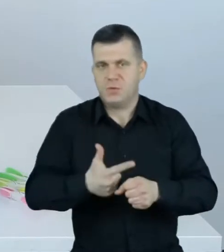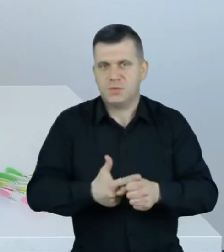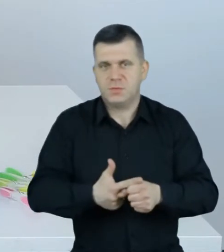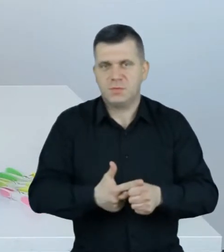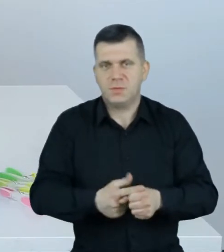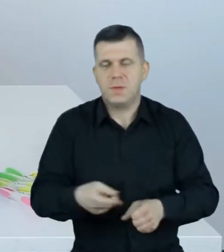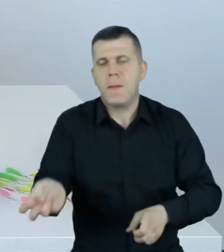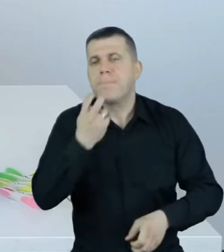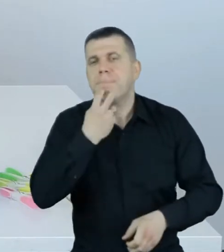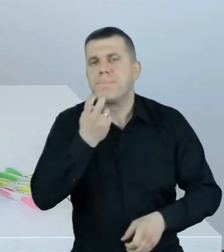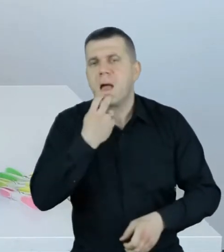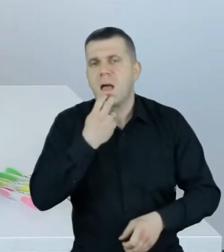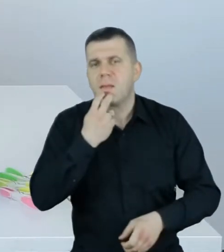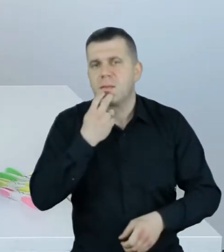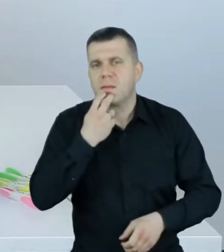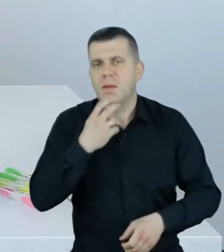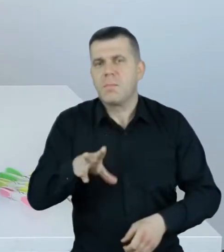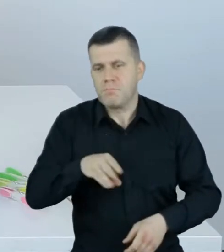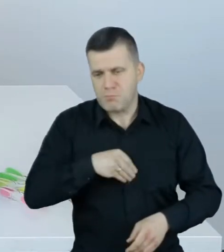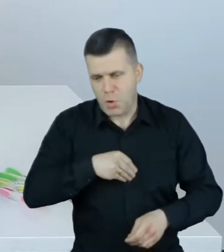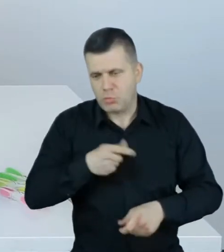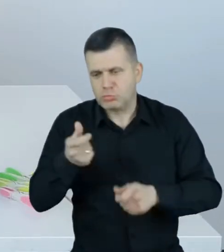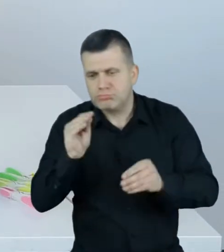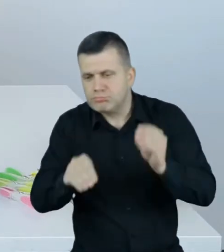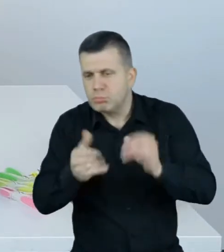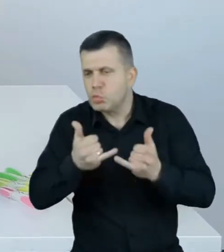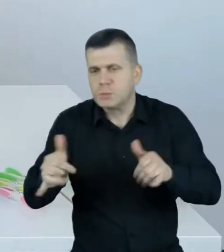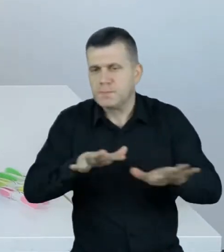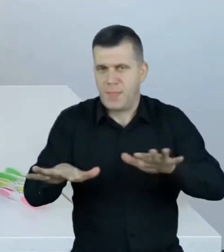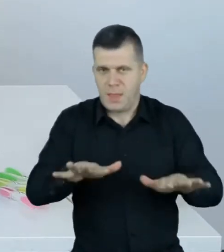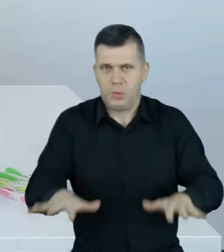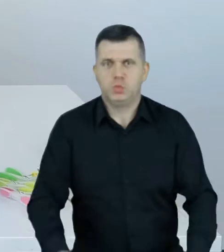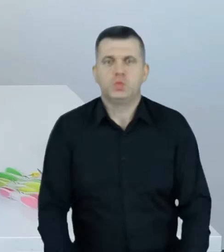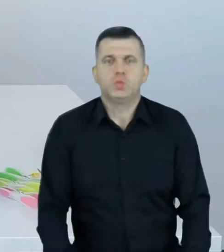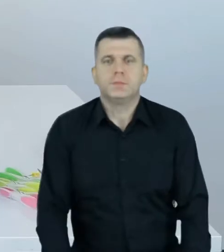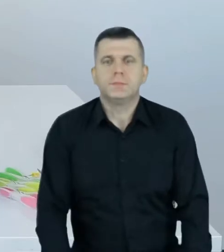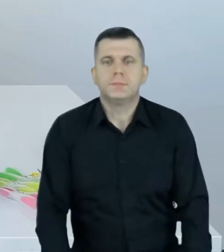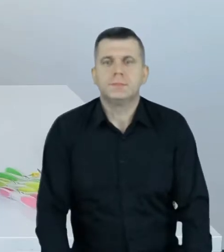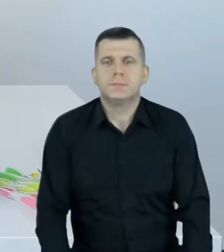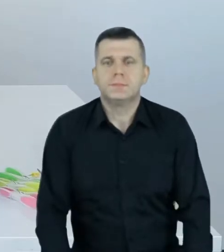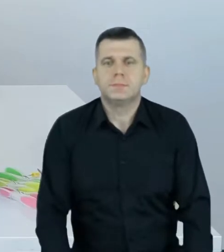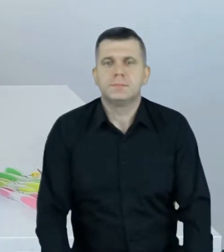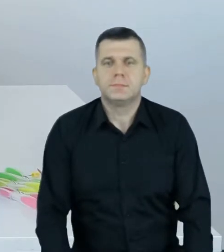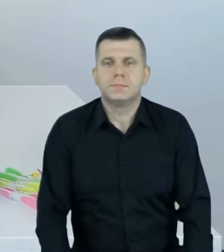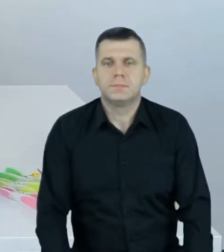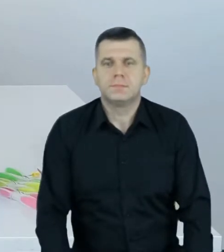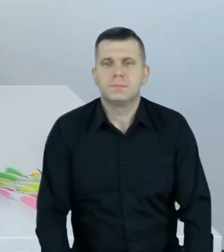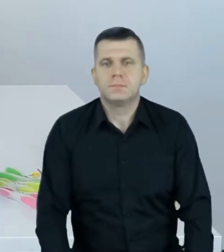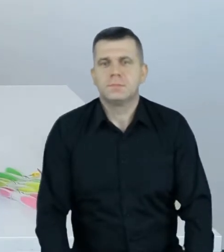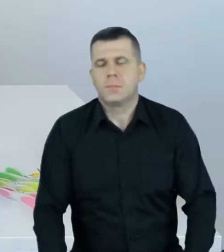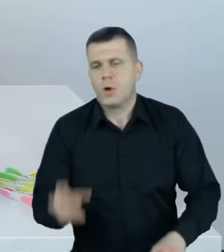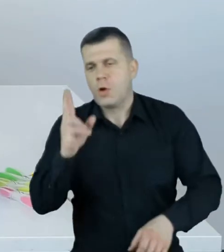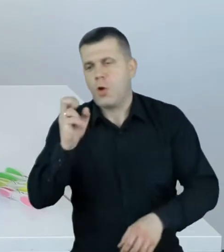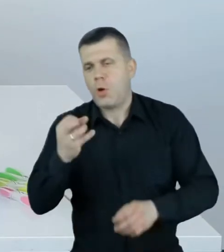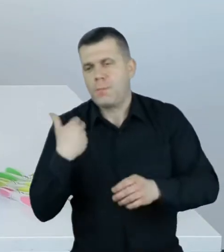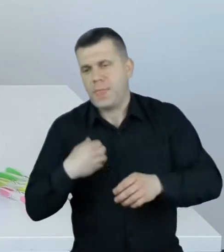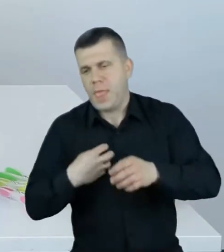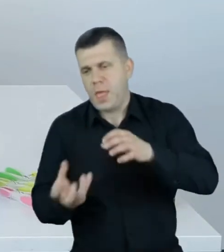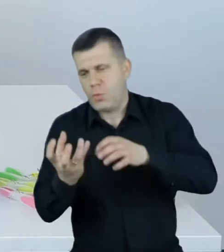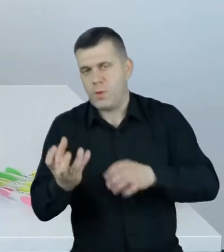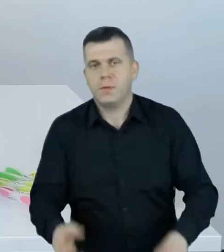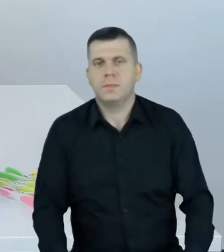20 najlepiej na baterie ponieważ będziemy mogli zawiesić w dowolnym miejscu oczywiście kordonka